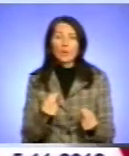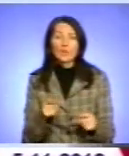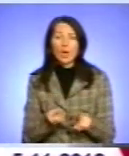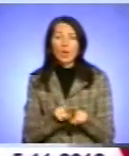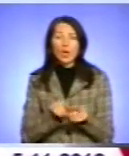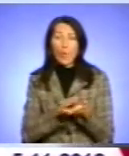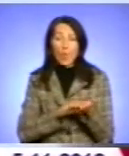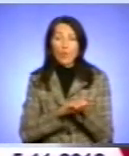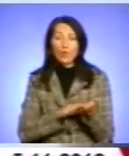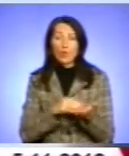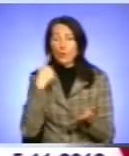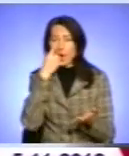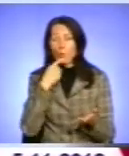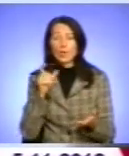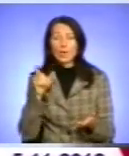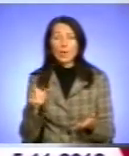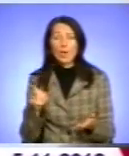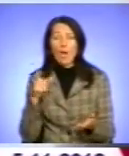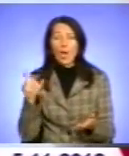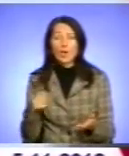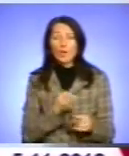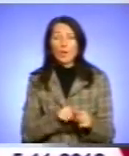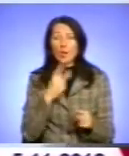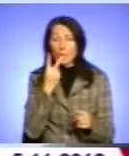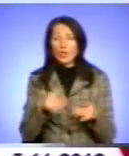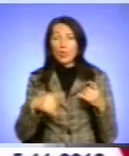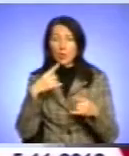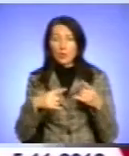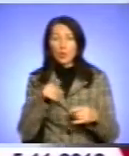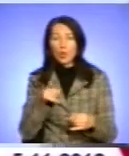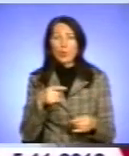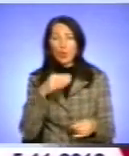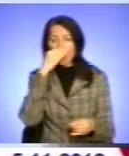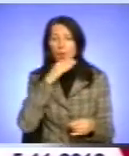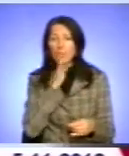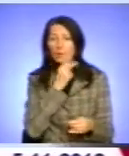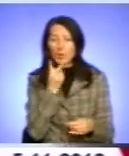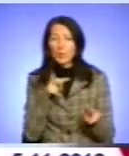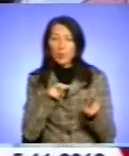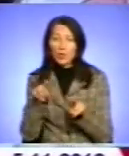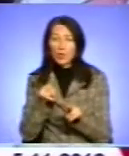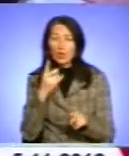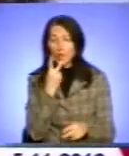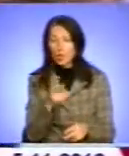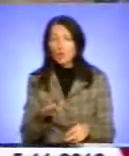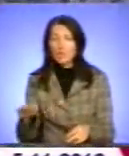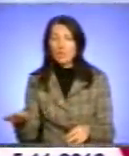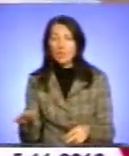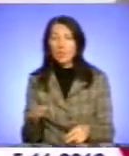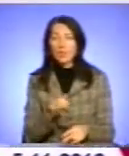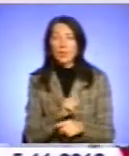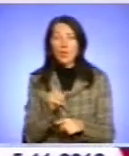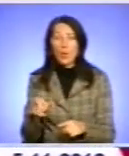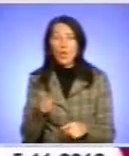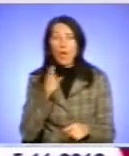персонажів, яких вони бачили на екранах. Тому батькам треба слідкувати за тим, що дивляться їхні діти. Тернополянка Ольга